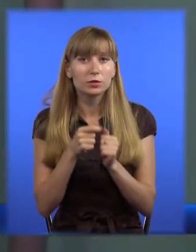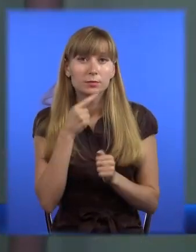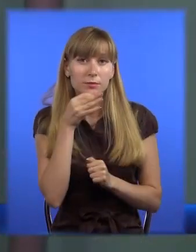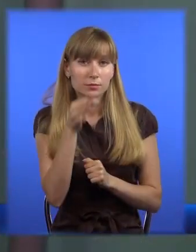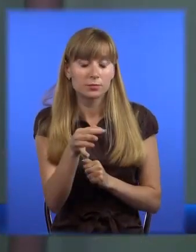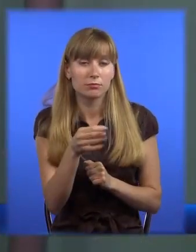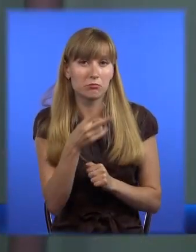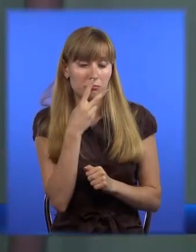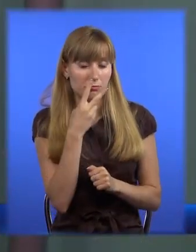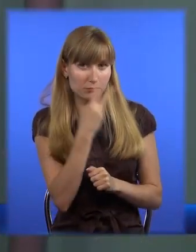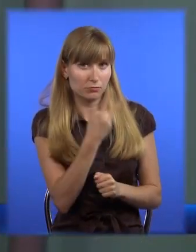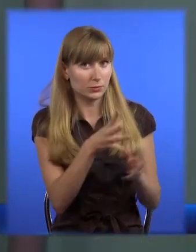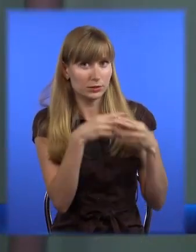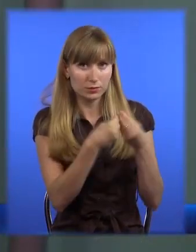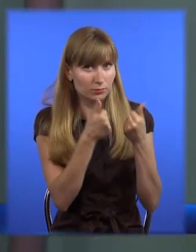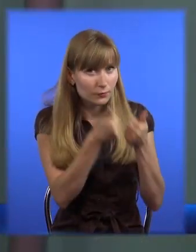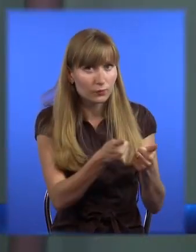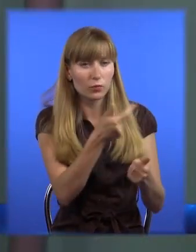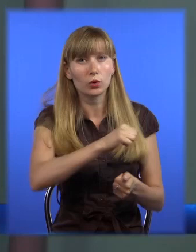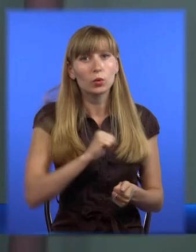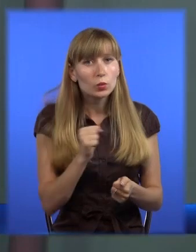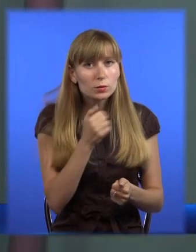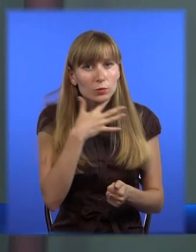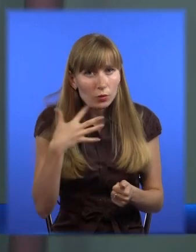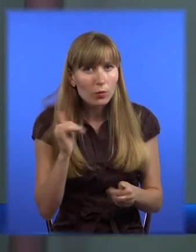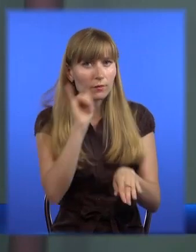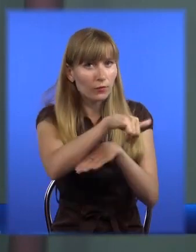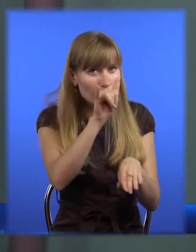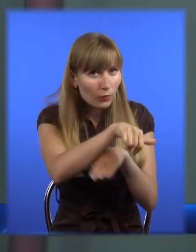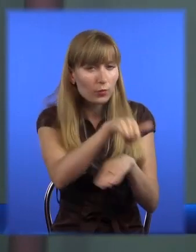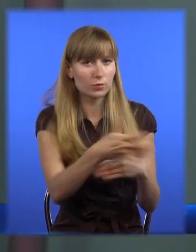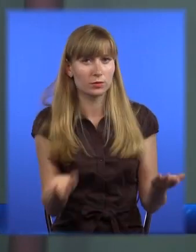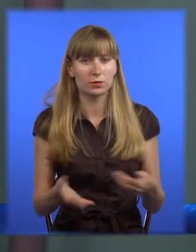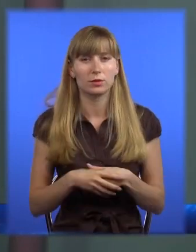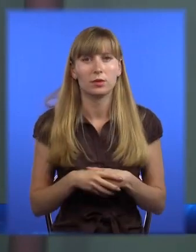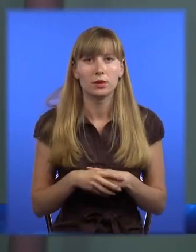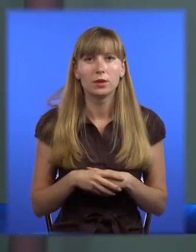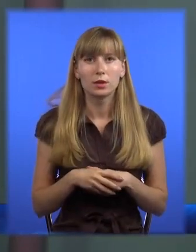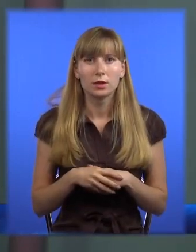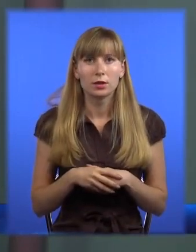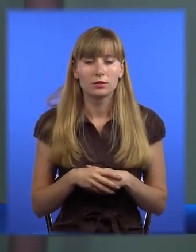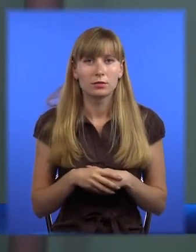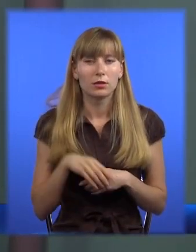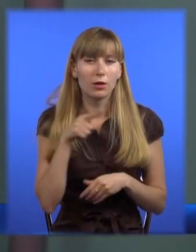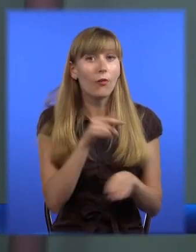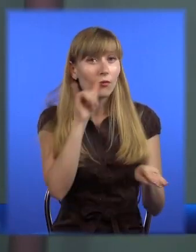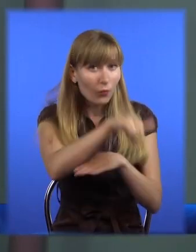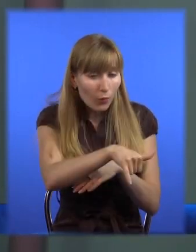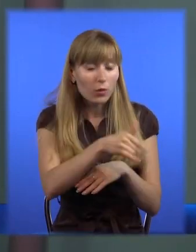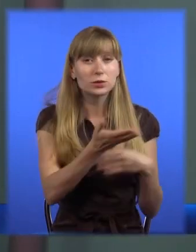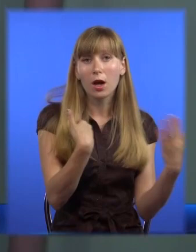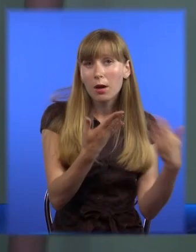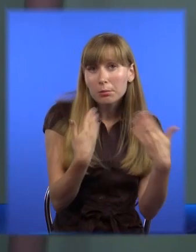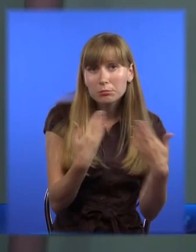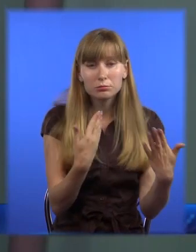нормальні. Нічого в них є плохого, не скажу. Друзі у них багато приїжджають к ним по це. Ну, гості так,